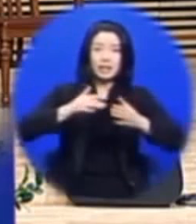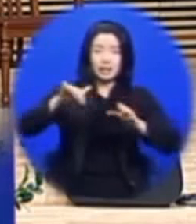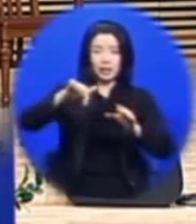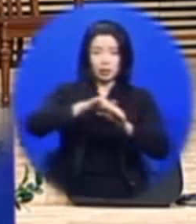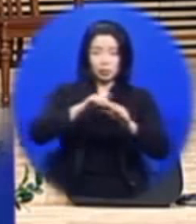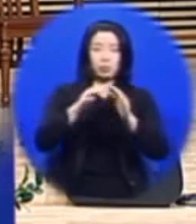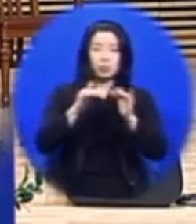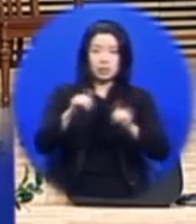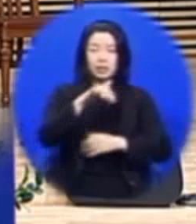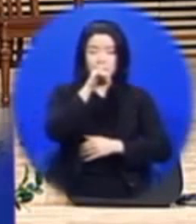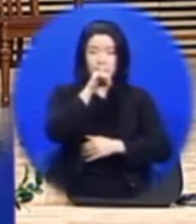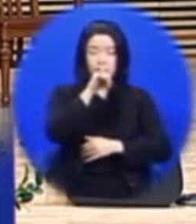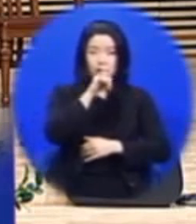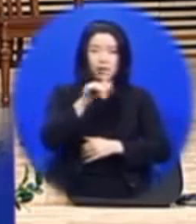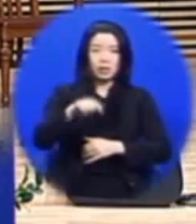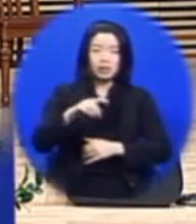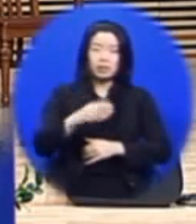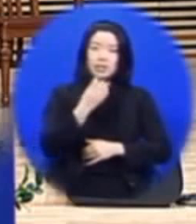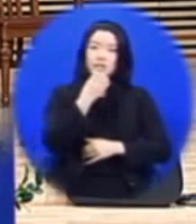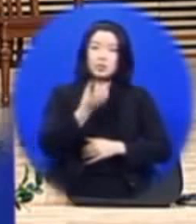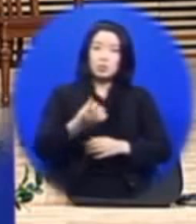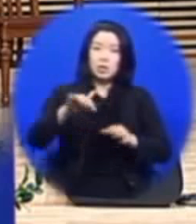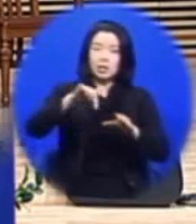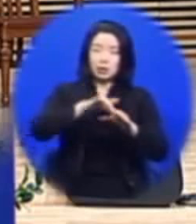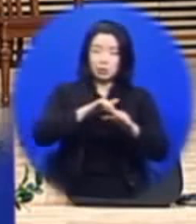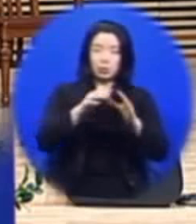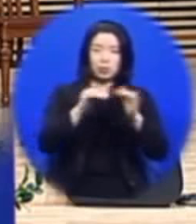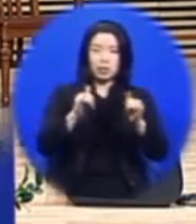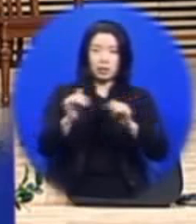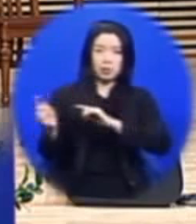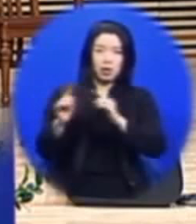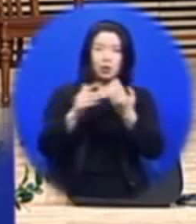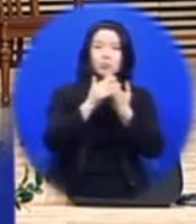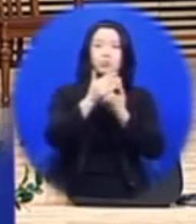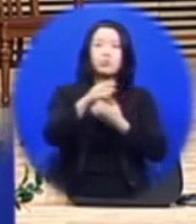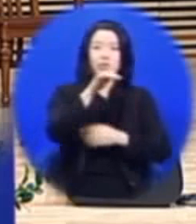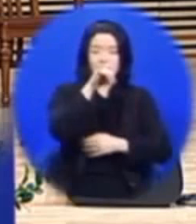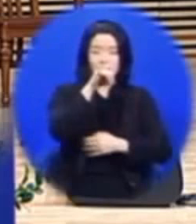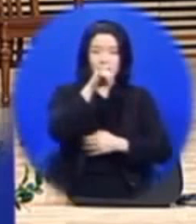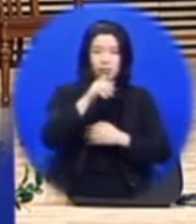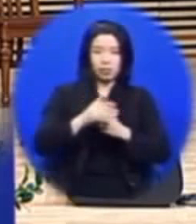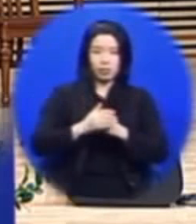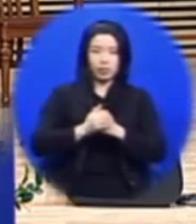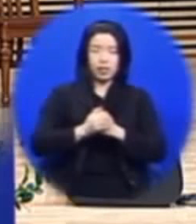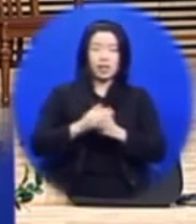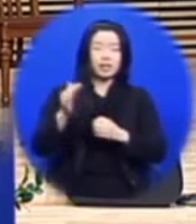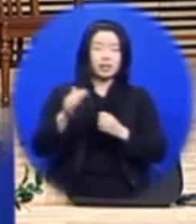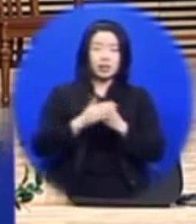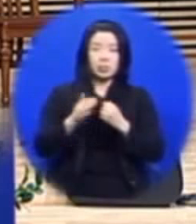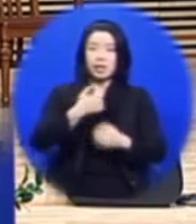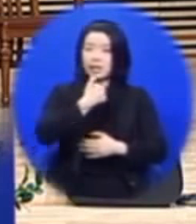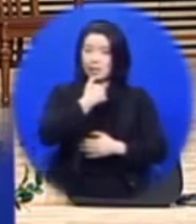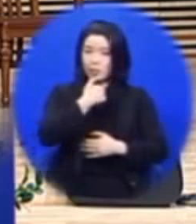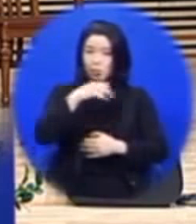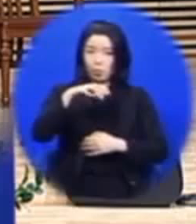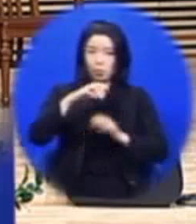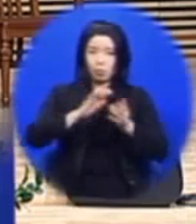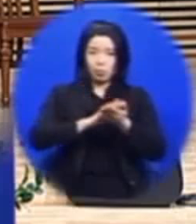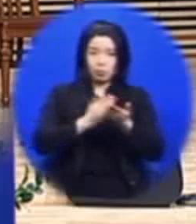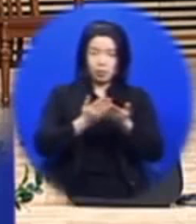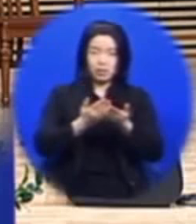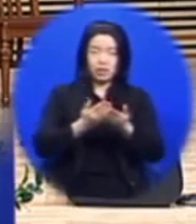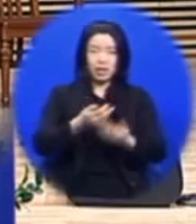있는데 그 유대인 기독교인들이 부흥이 되고 있다는 겁니다 그래서 로마서에 사도 바울이